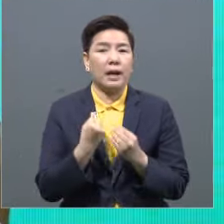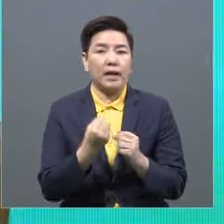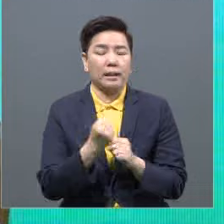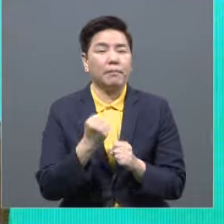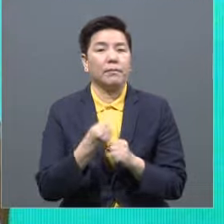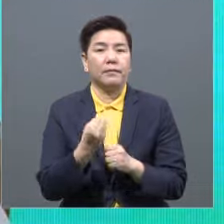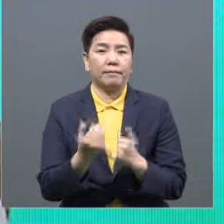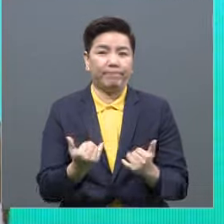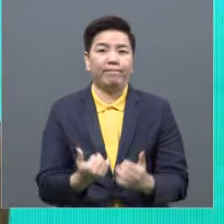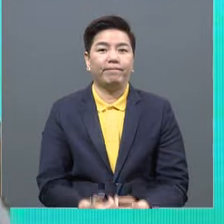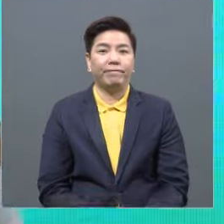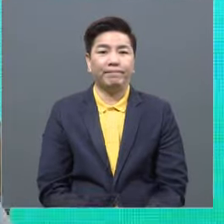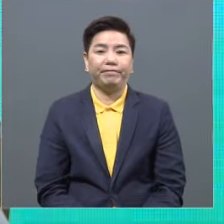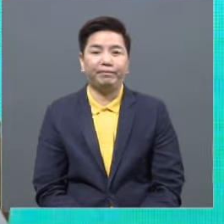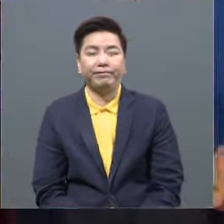า